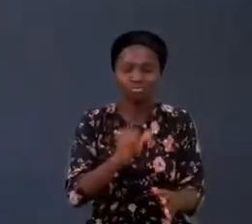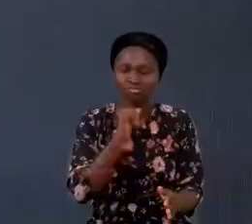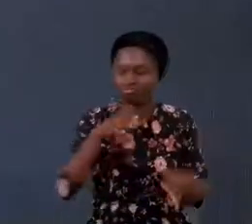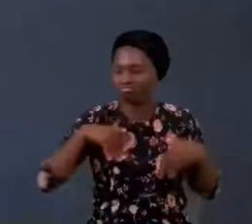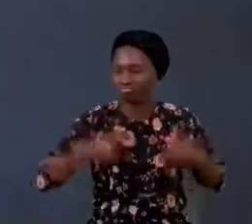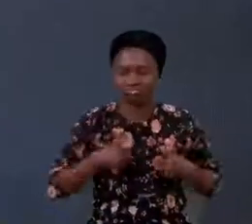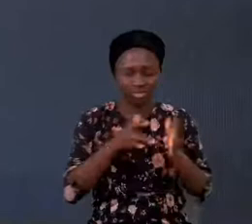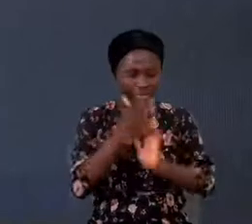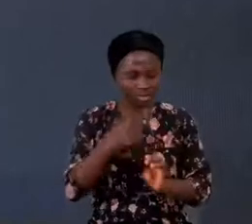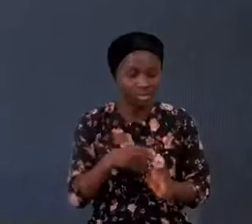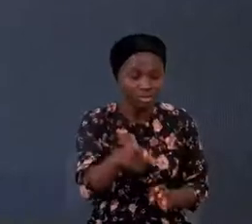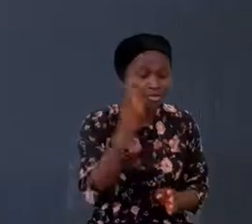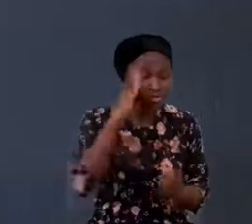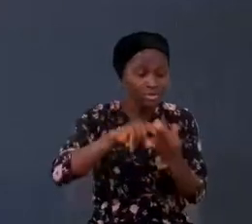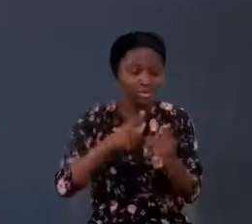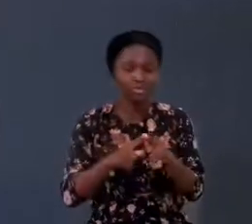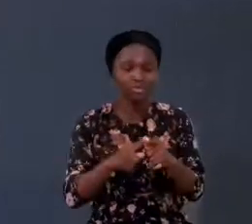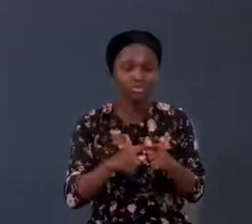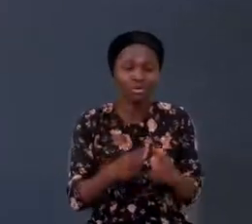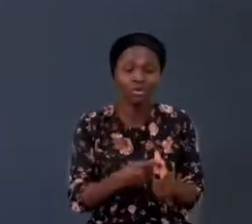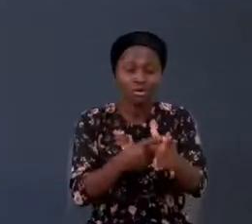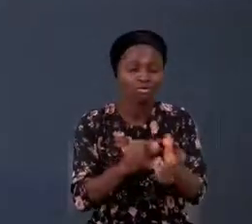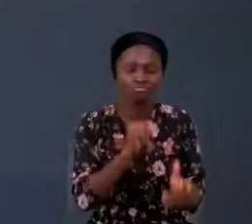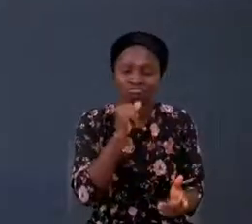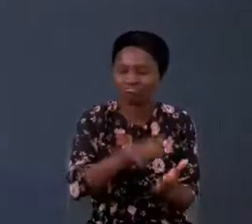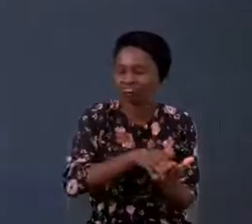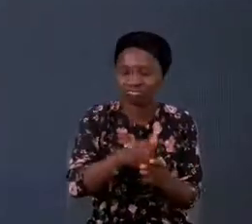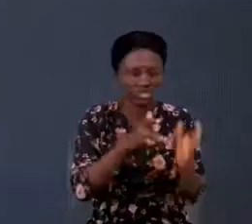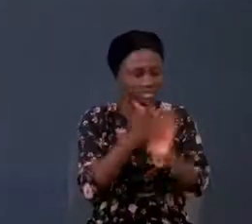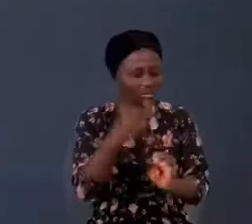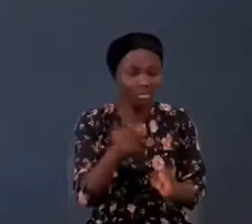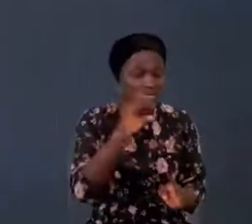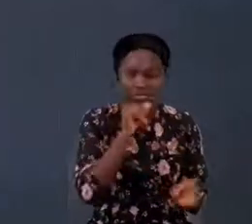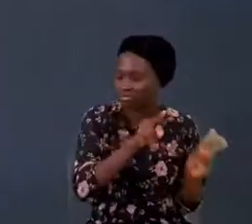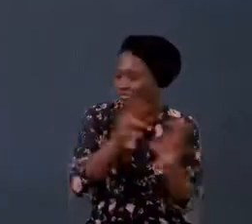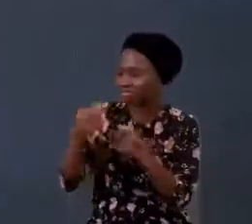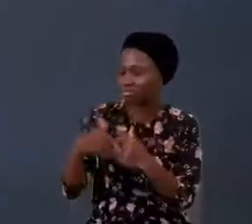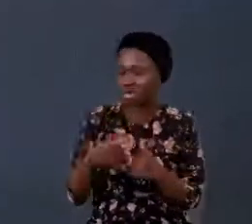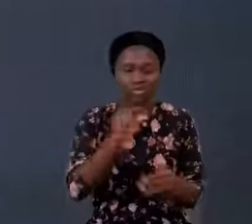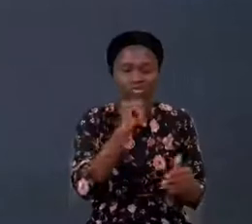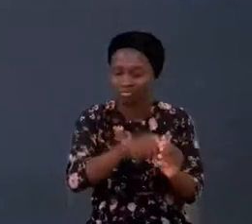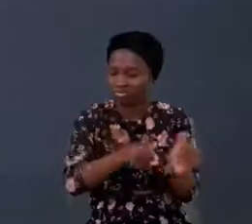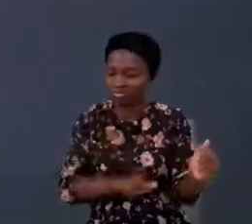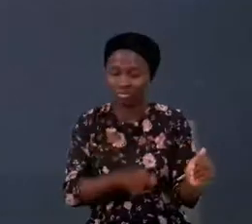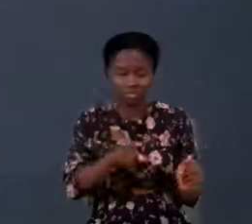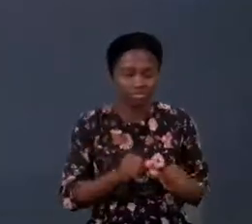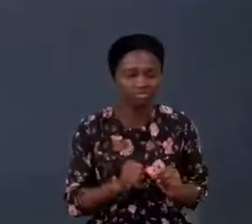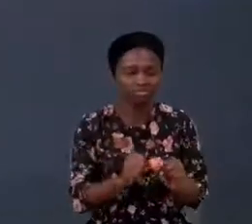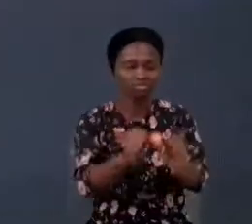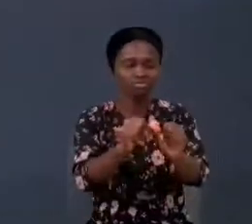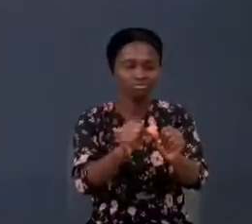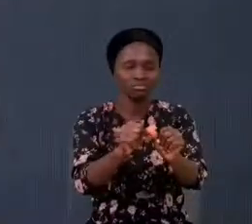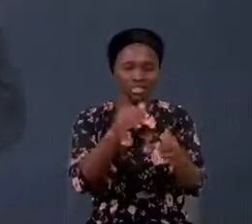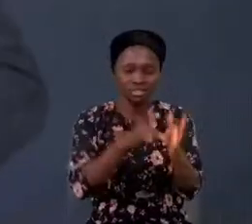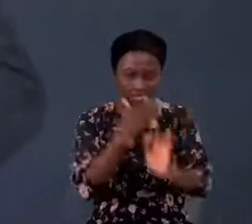regarderons pas en arrière, nous ne ferons pas marche arrière. Nous avançons, nous allons de l'avant. Confirme le Seigneur dans chaque vie, ici, en